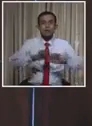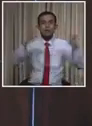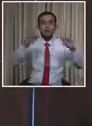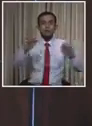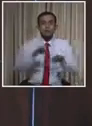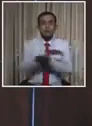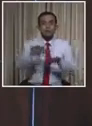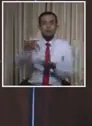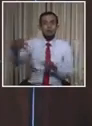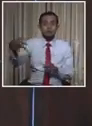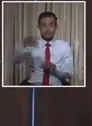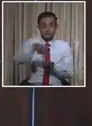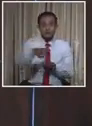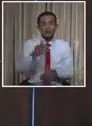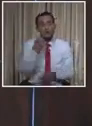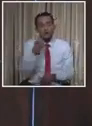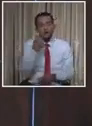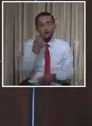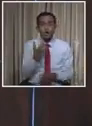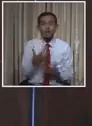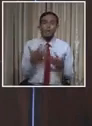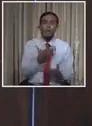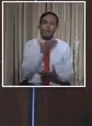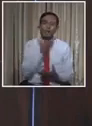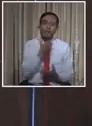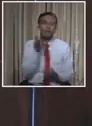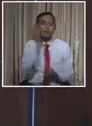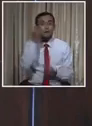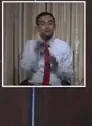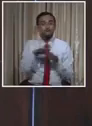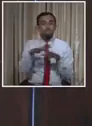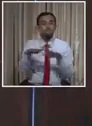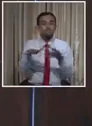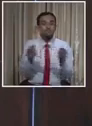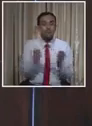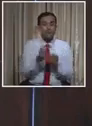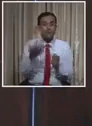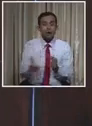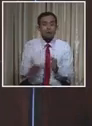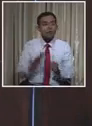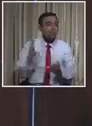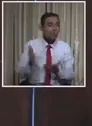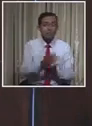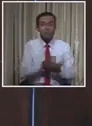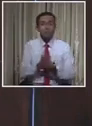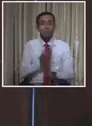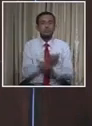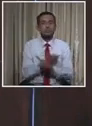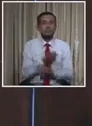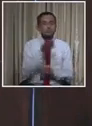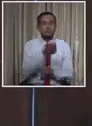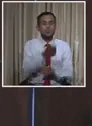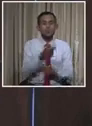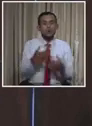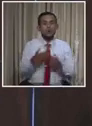වේදිකාව ඉස්සරහට ඇවිල්ලා අඬ අඬ මහ බොරු මත මේ රටේ පතුරවන්න කටයුතු කරා. මේ සියල්ල ගුරුවරු වෙනුවෙන් ඒ කටයුතු